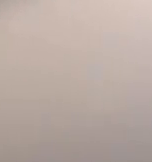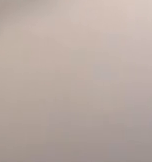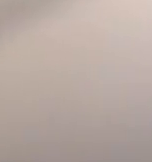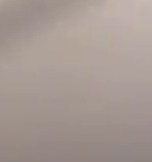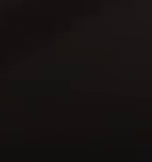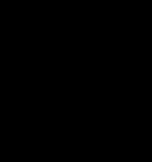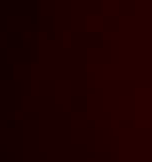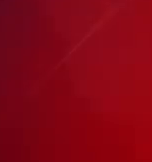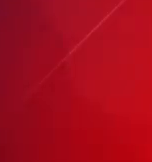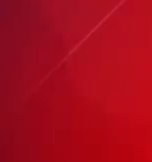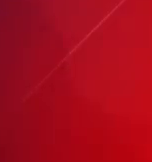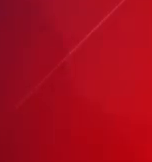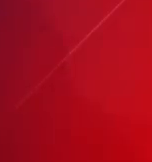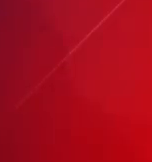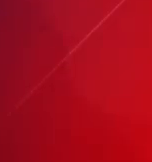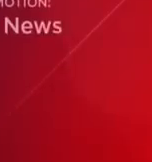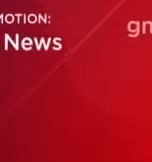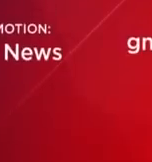www.gmanews.tv.